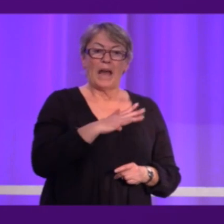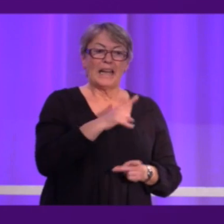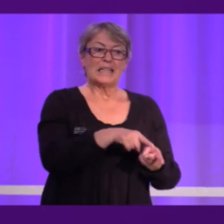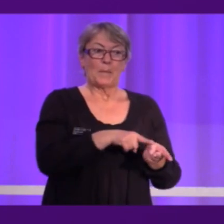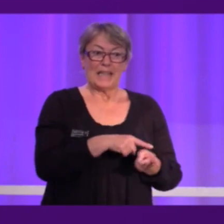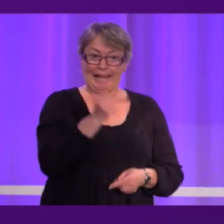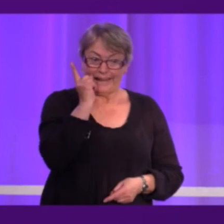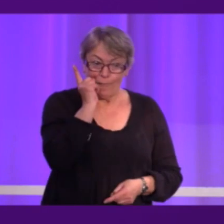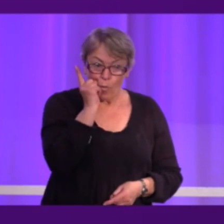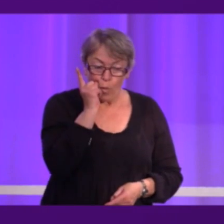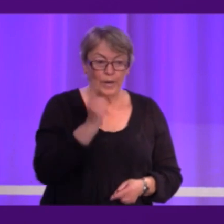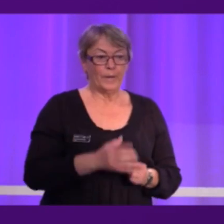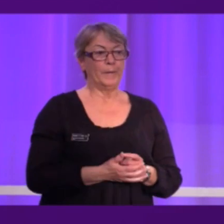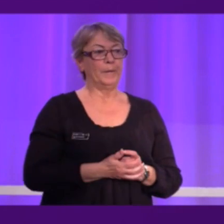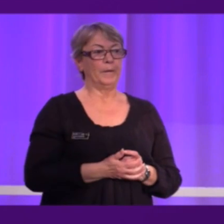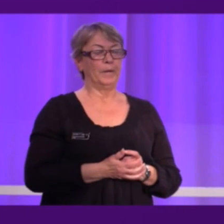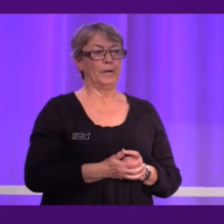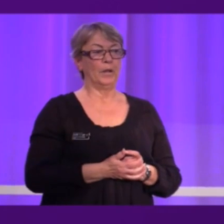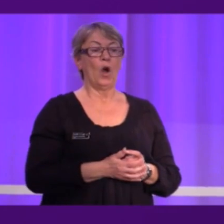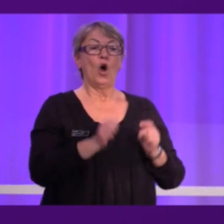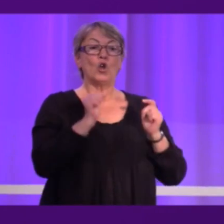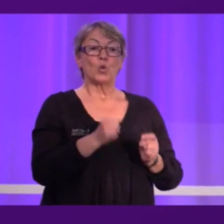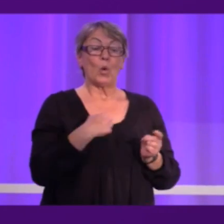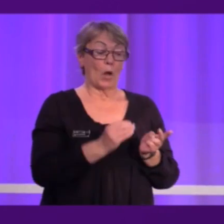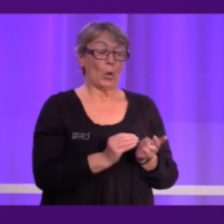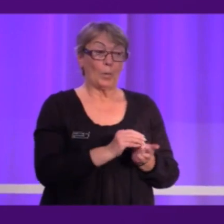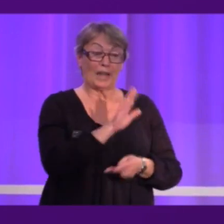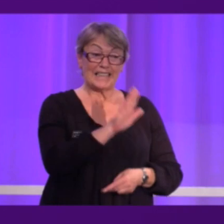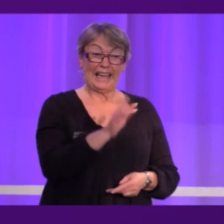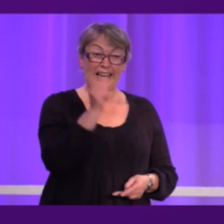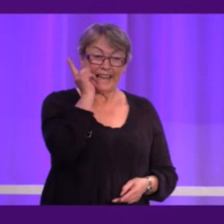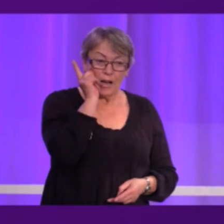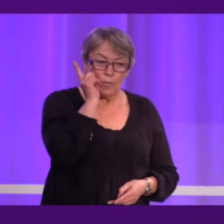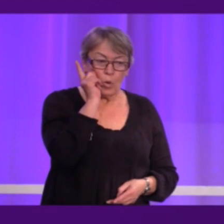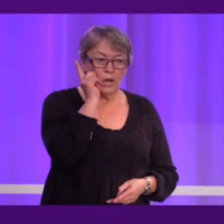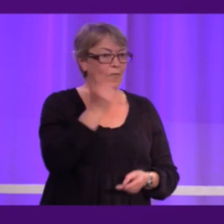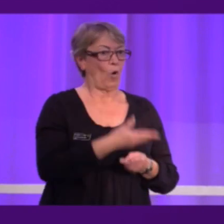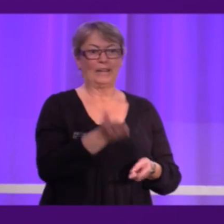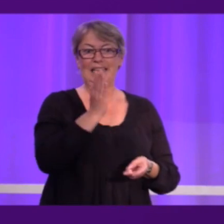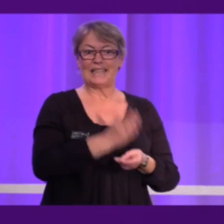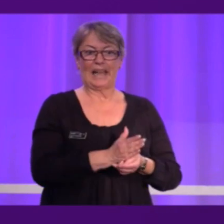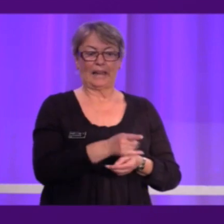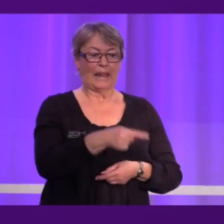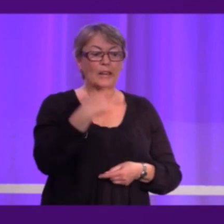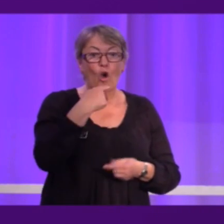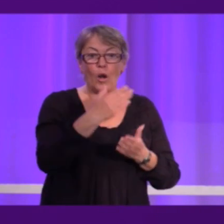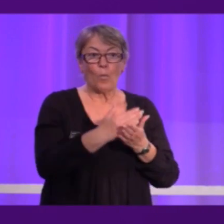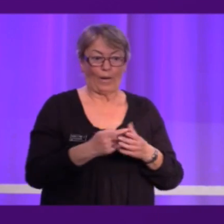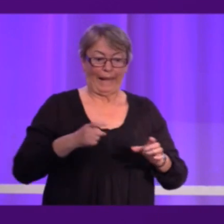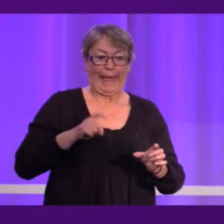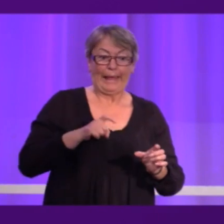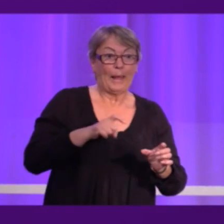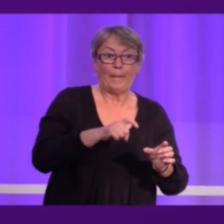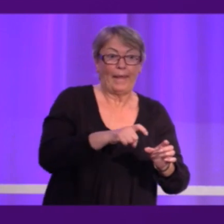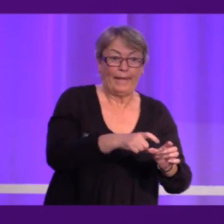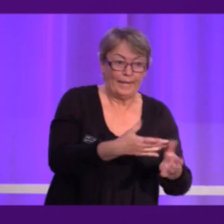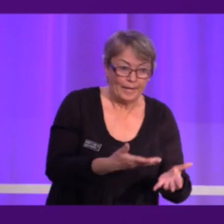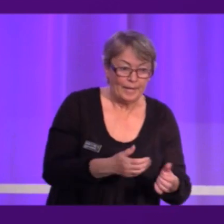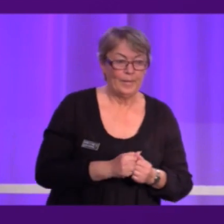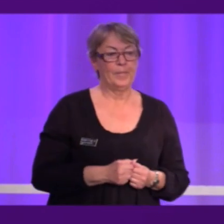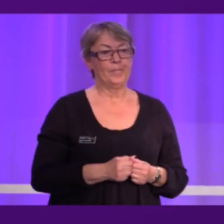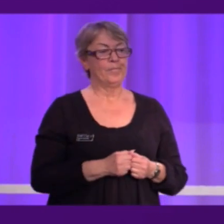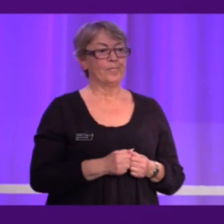speciell telefon. Och skulle man uppdatera sin telefon så var det inte säkert att det där talprogrammet hängde med.